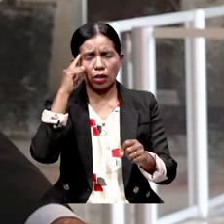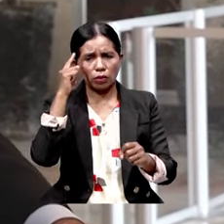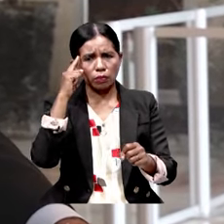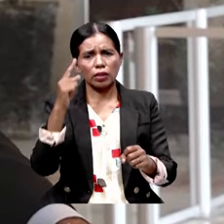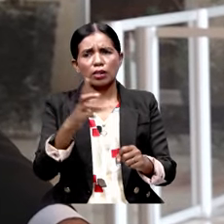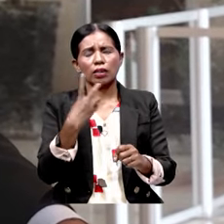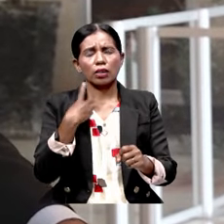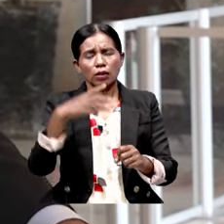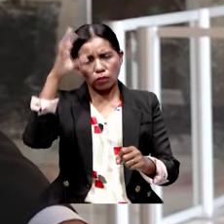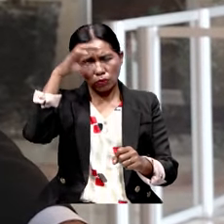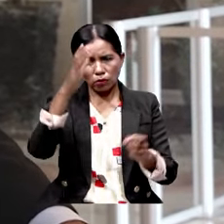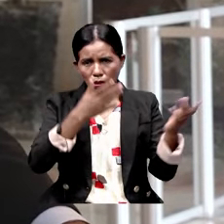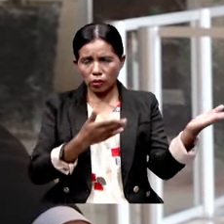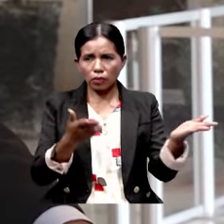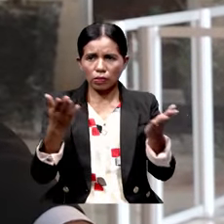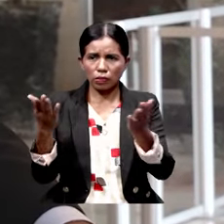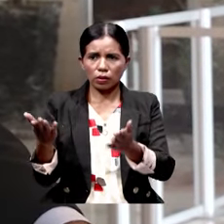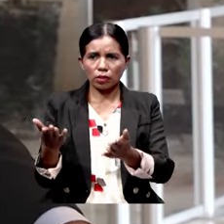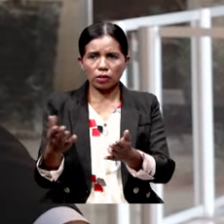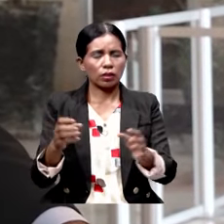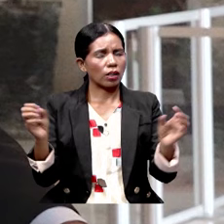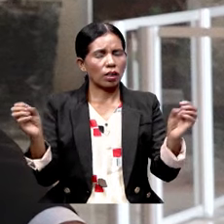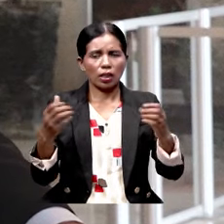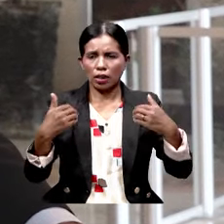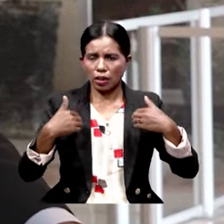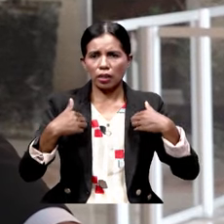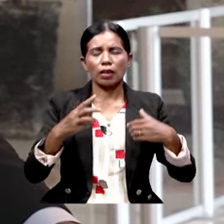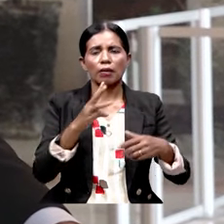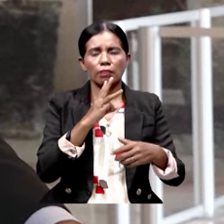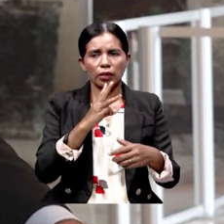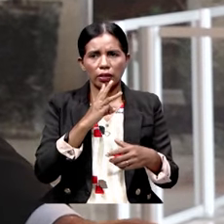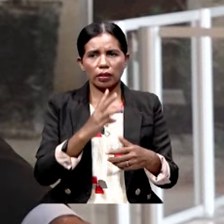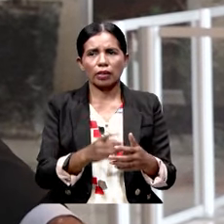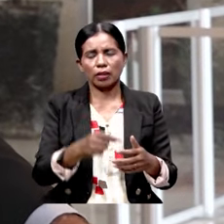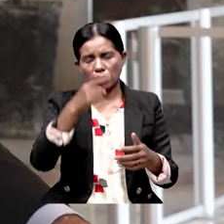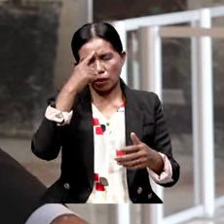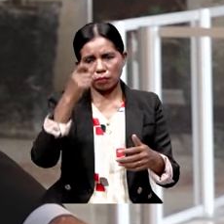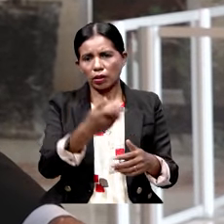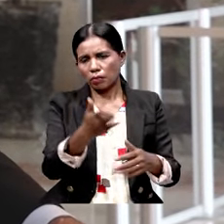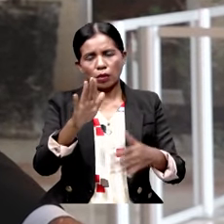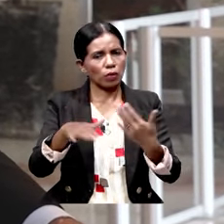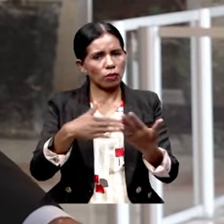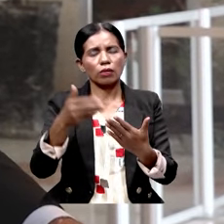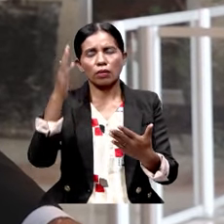no glória, né? Se ela falta bem. Também, e de muito tempo,